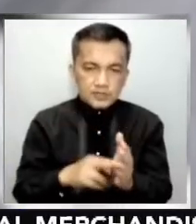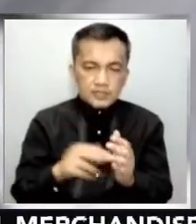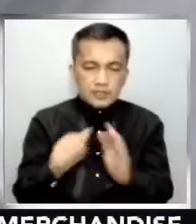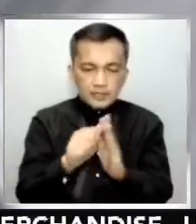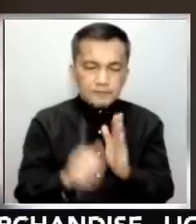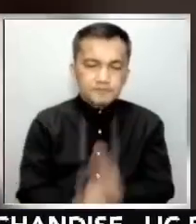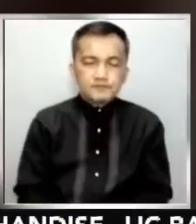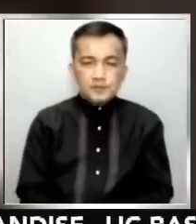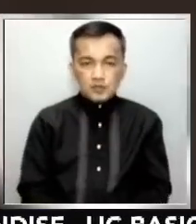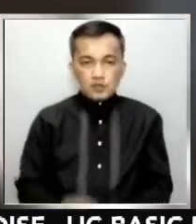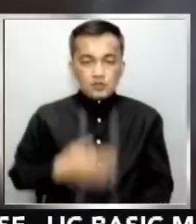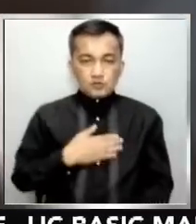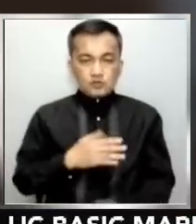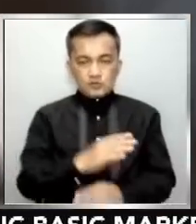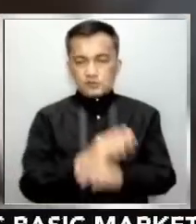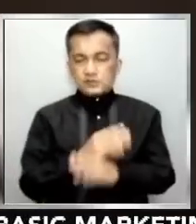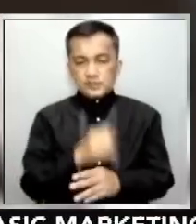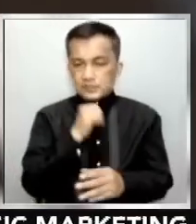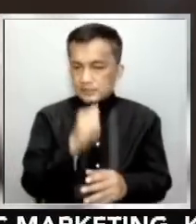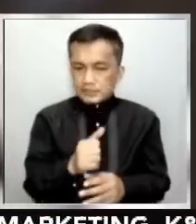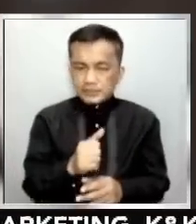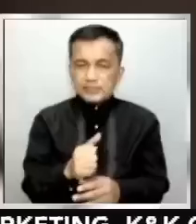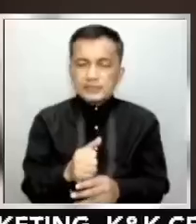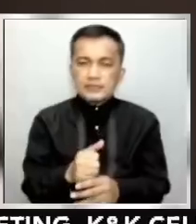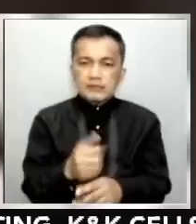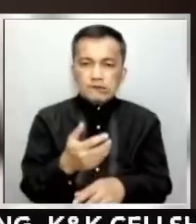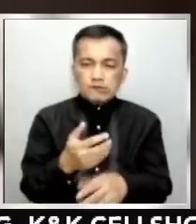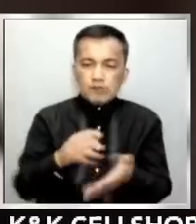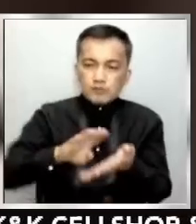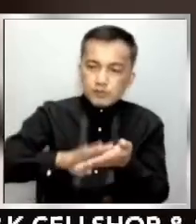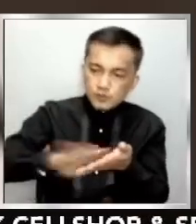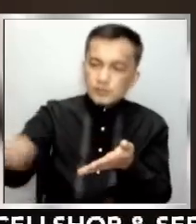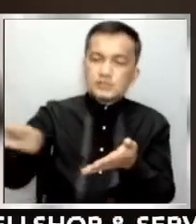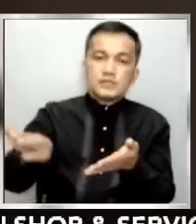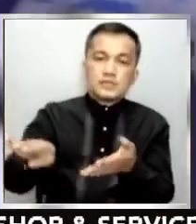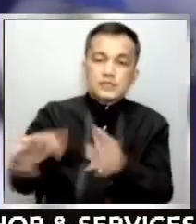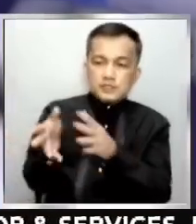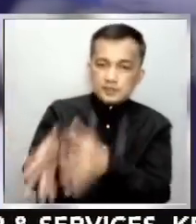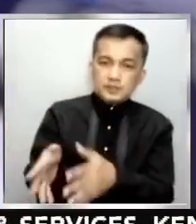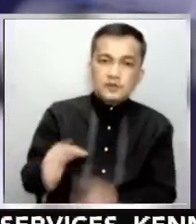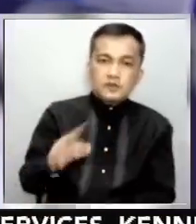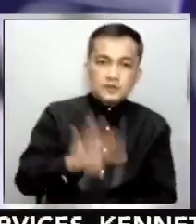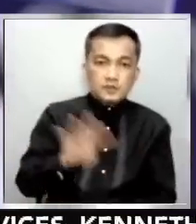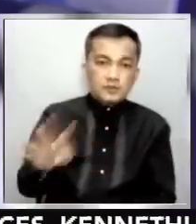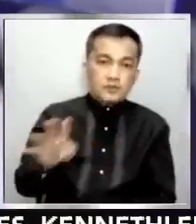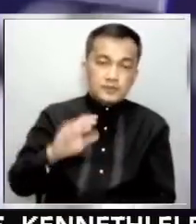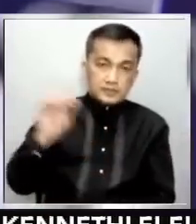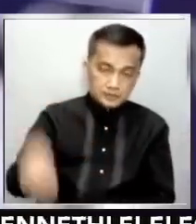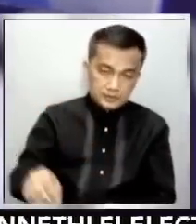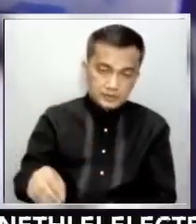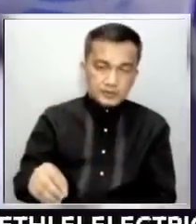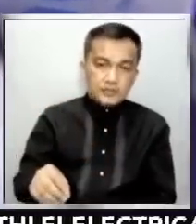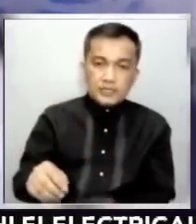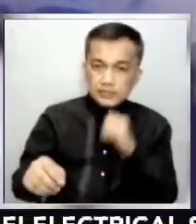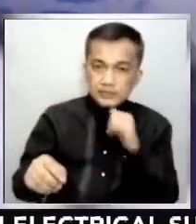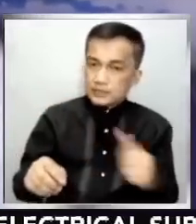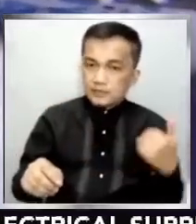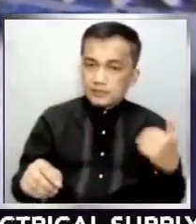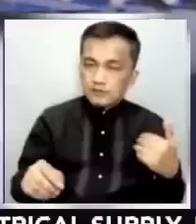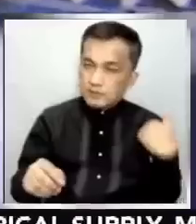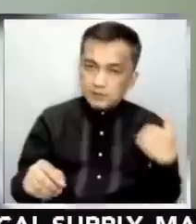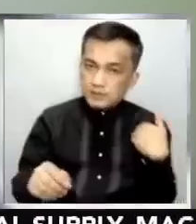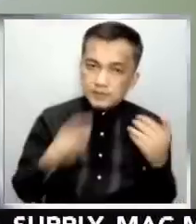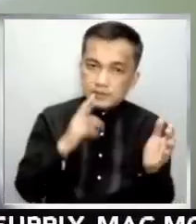na hindi ma-alienate or ma-left behind yung remaining 44% na hindi pa nakakapag-register